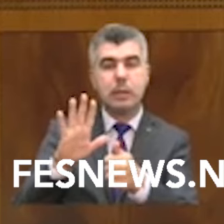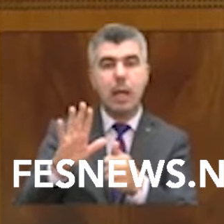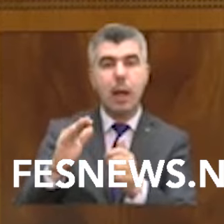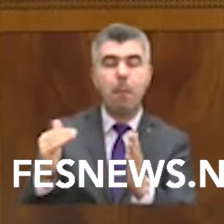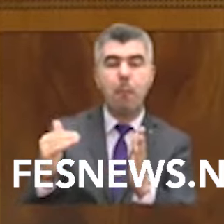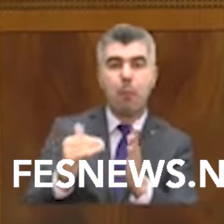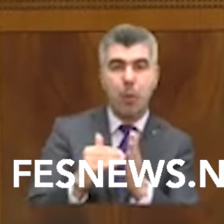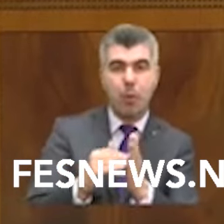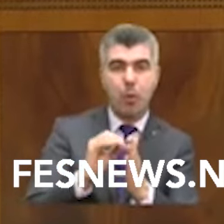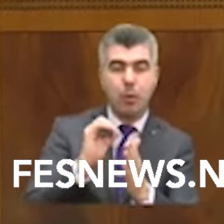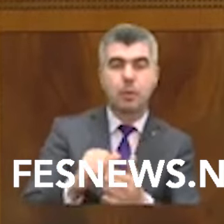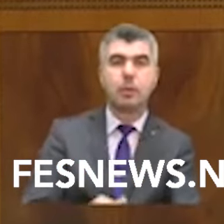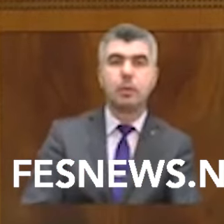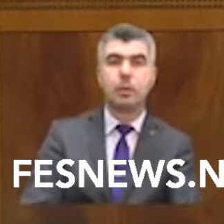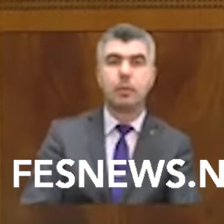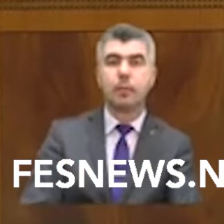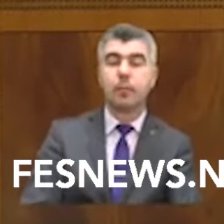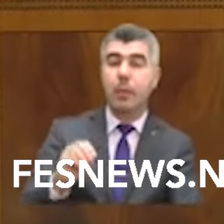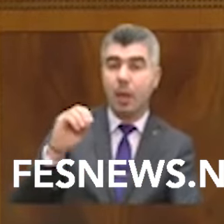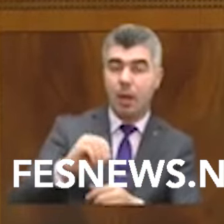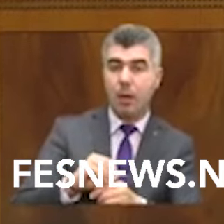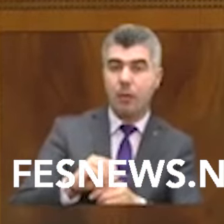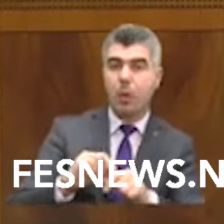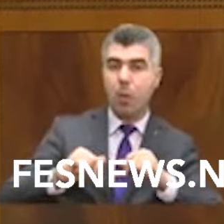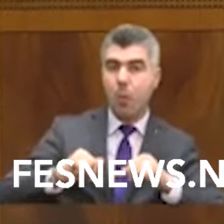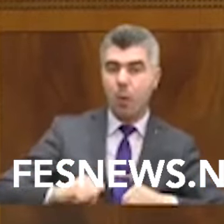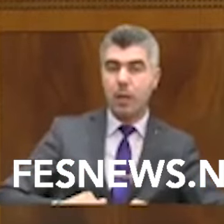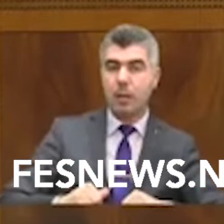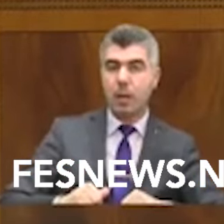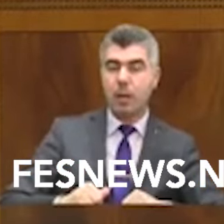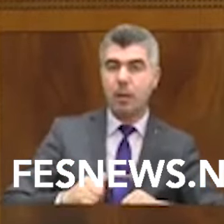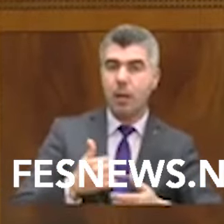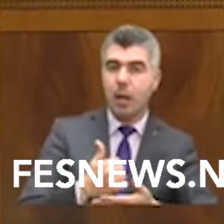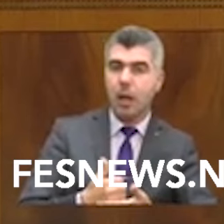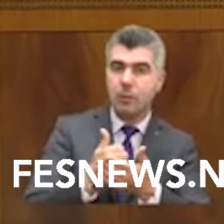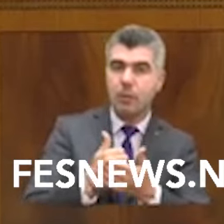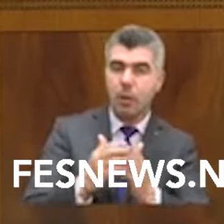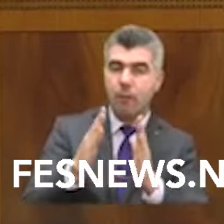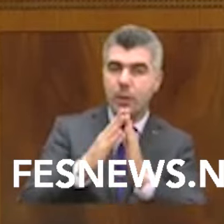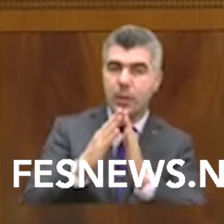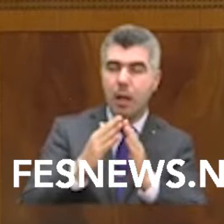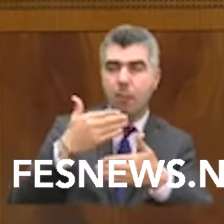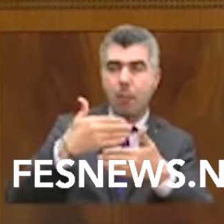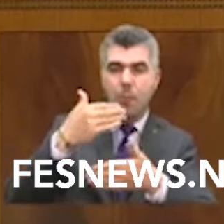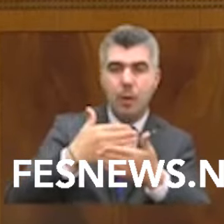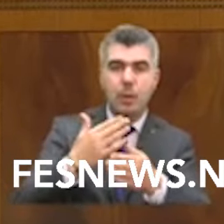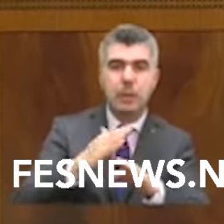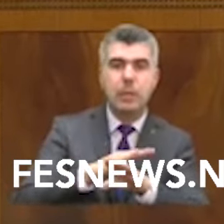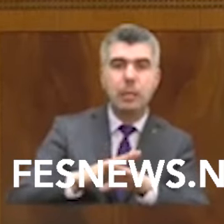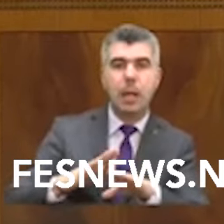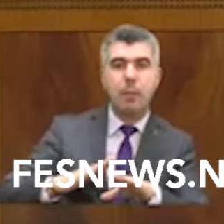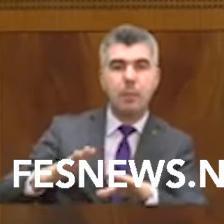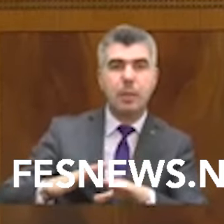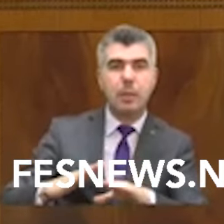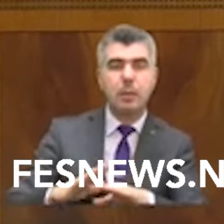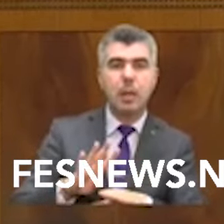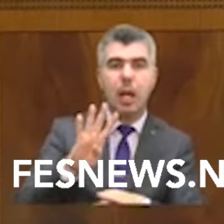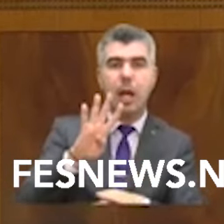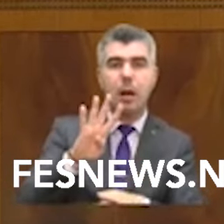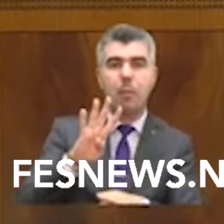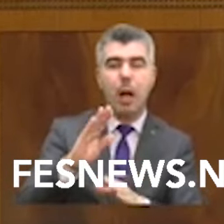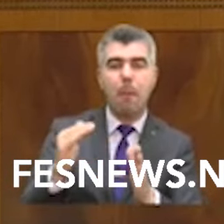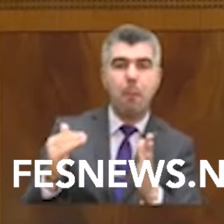للوحدة كحد أقصى، ومساهمة وزارة إعداد التراب الوطني والتعمير وسياسة المدينة ب 40 ألف